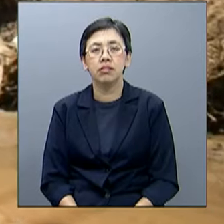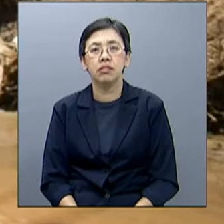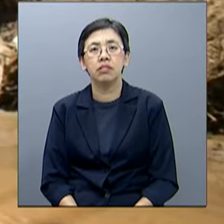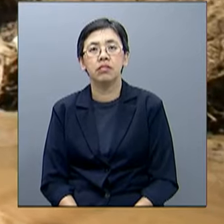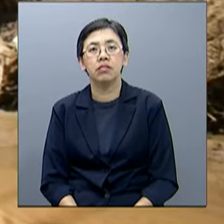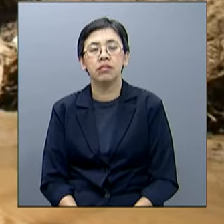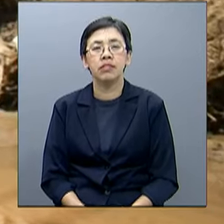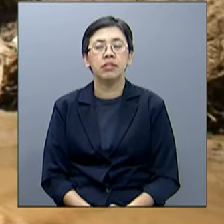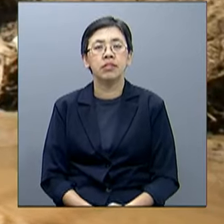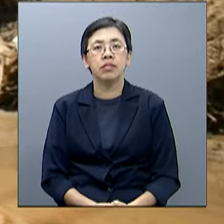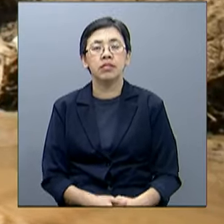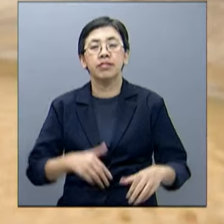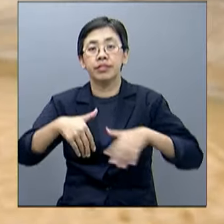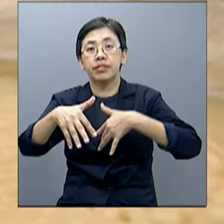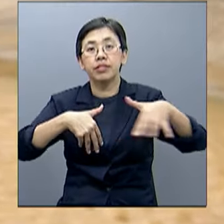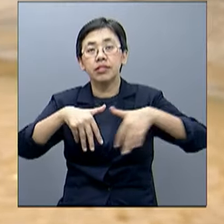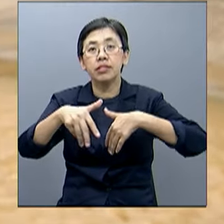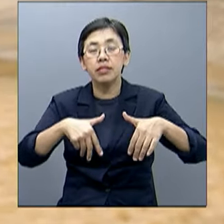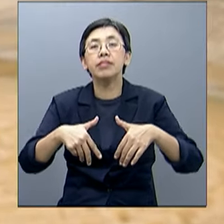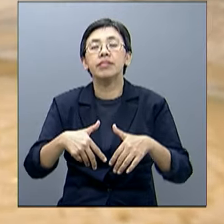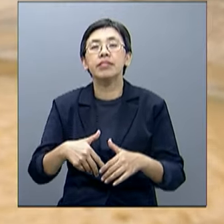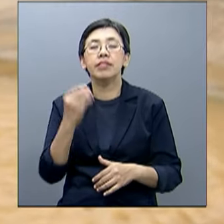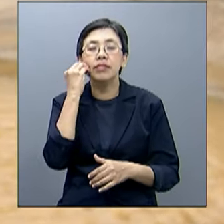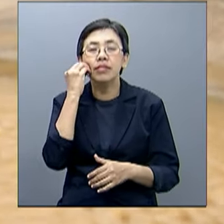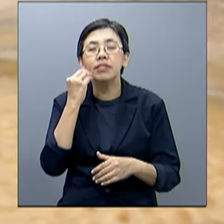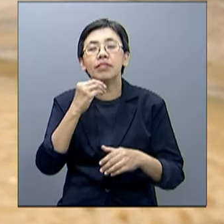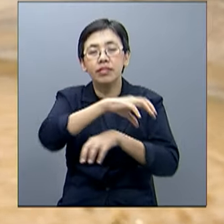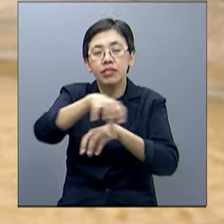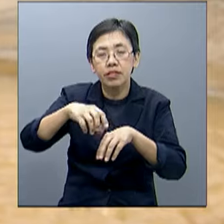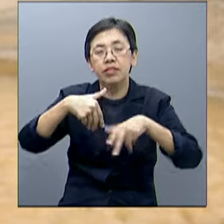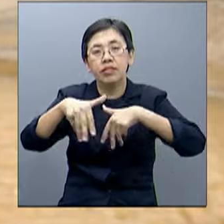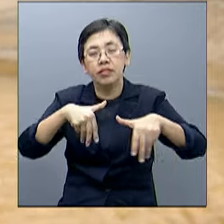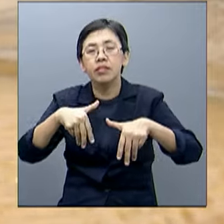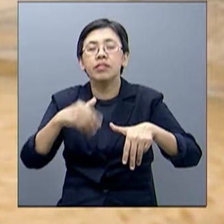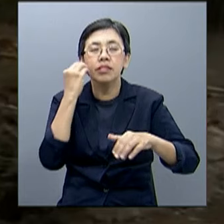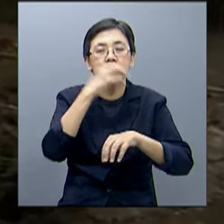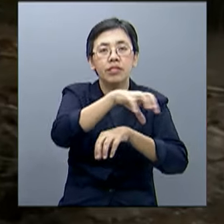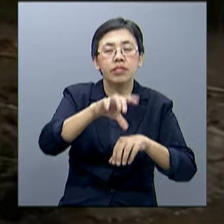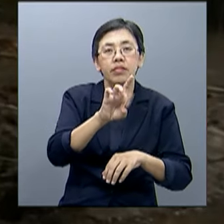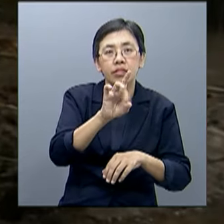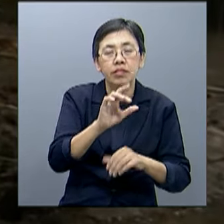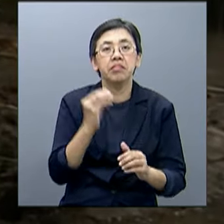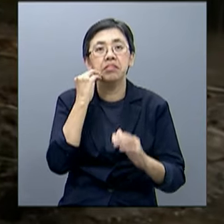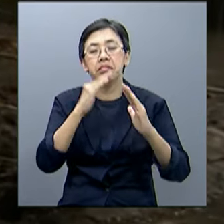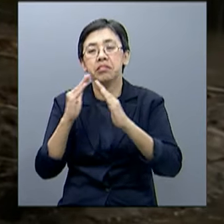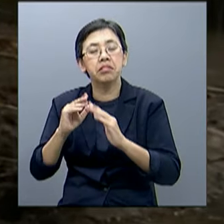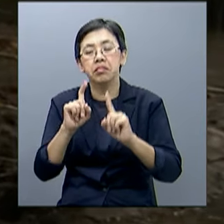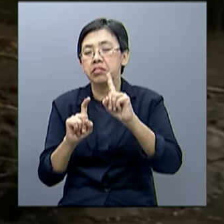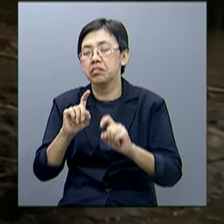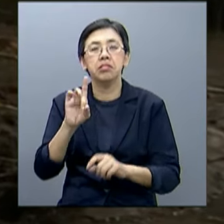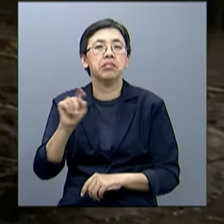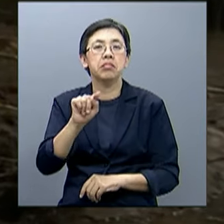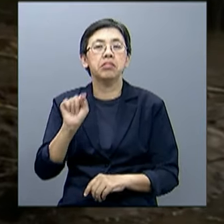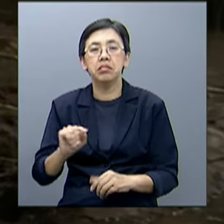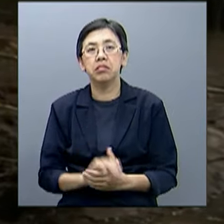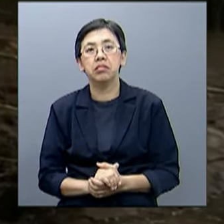ชุมชนถ้ำผาจมนะครับมีประชากรอาศัยอยู่มากกว่า100หลังคาเรือนครับแล้วก็บ้านเรือนเสียหายเกือบ 100% ครับ